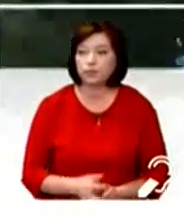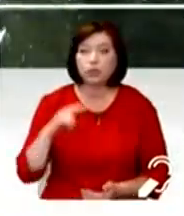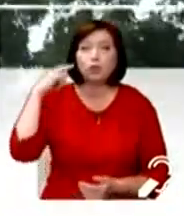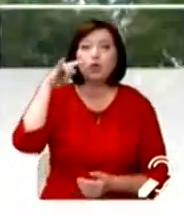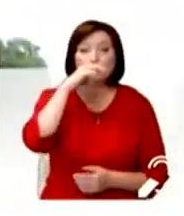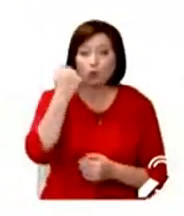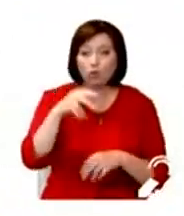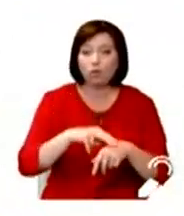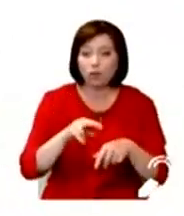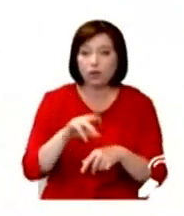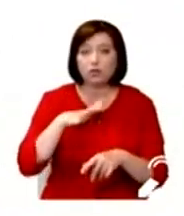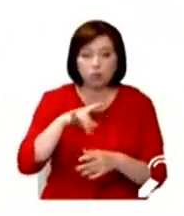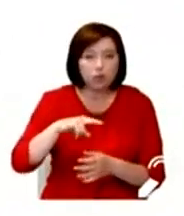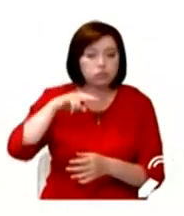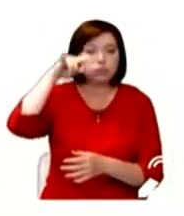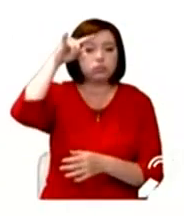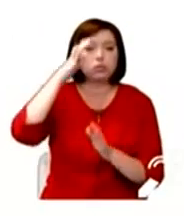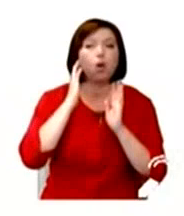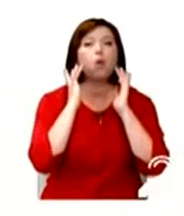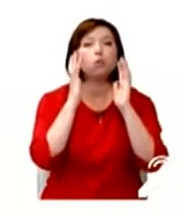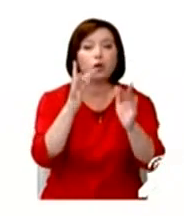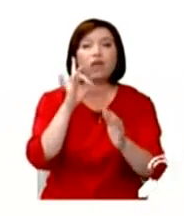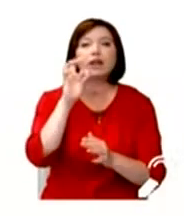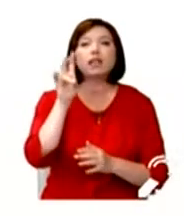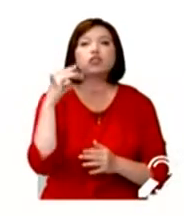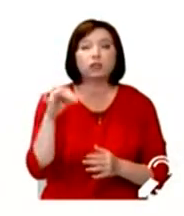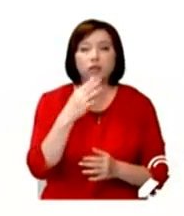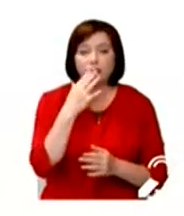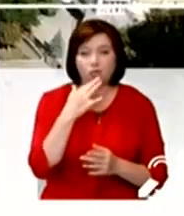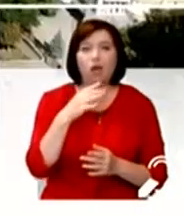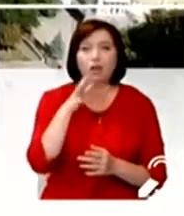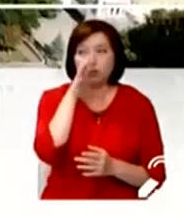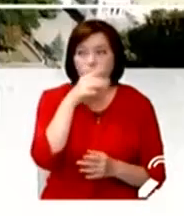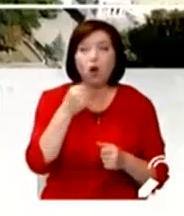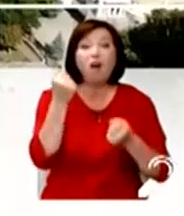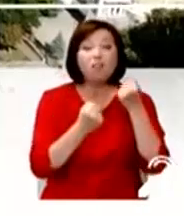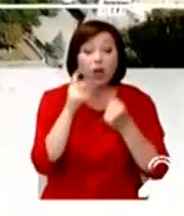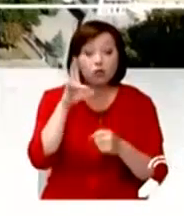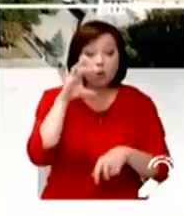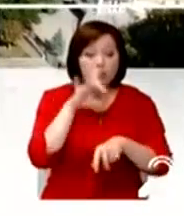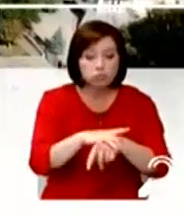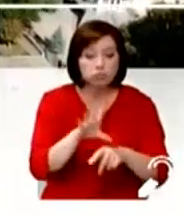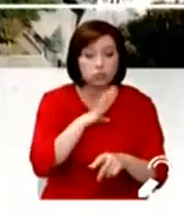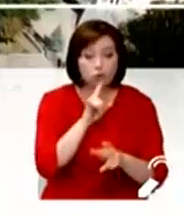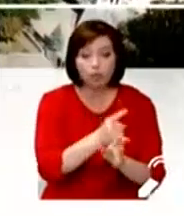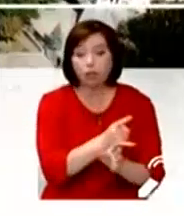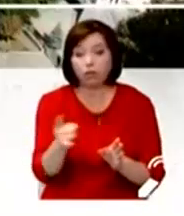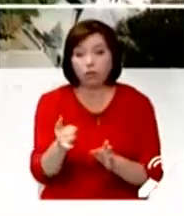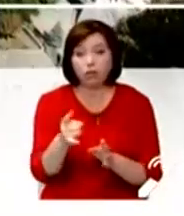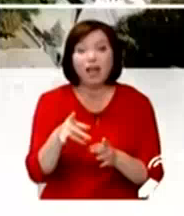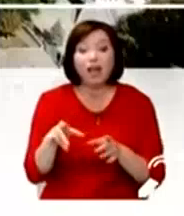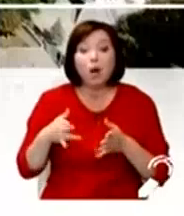Drona poliției a fost ridicată deasupra Bulevardului Renașterii Naționale din Chișinău. Șoferii, prinși că au circulat pe banda